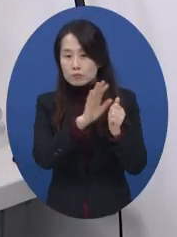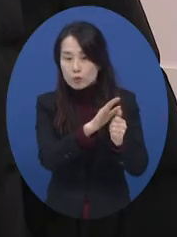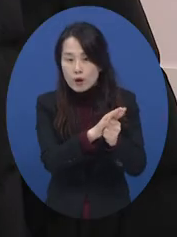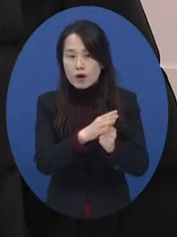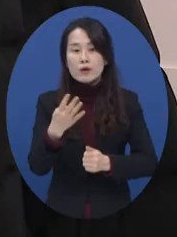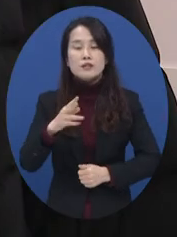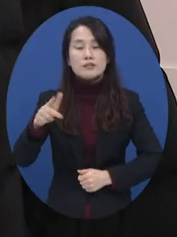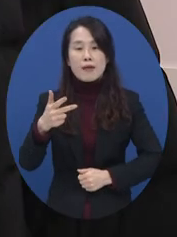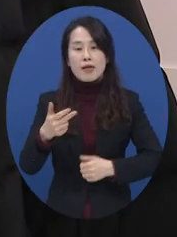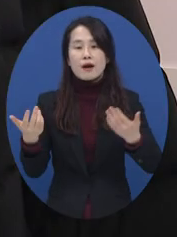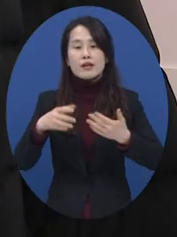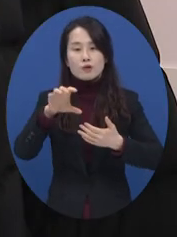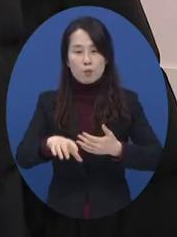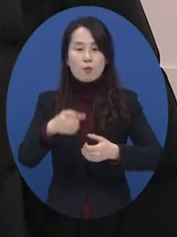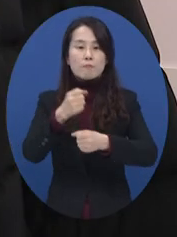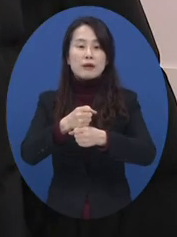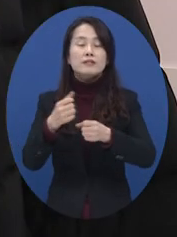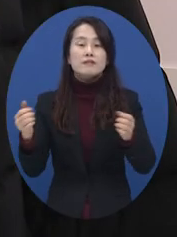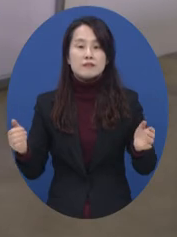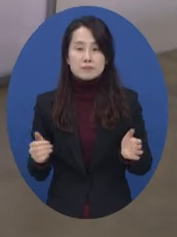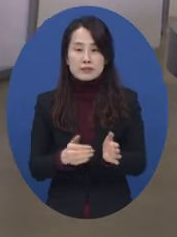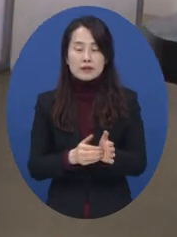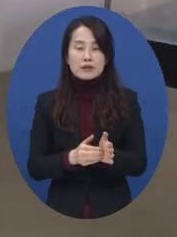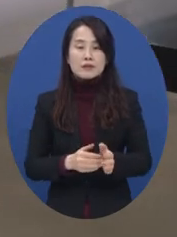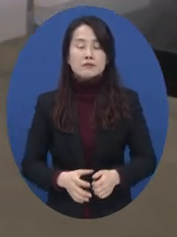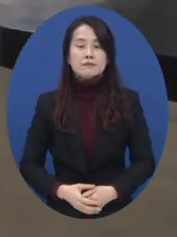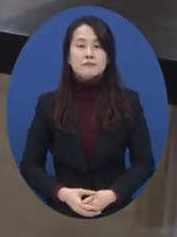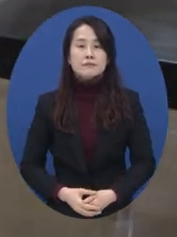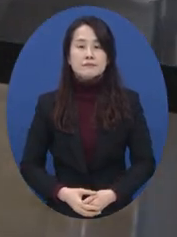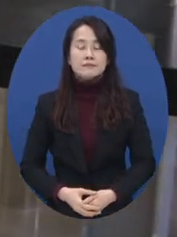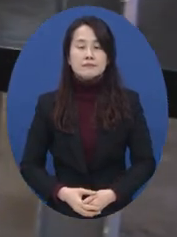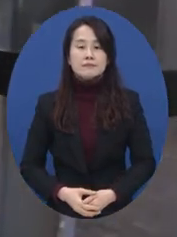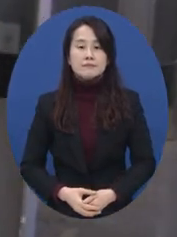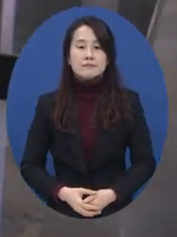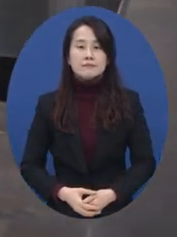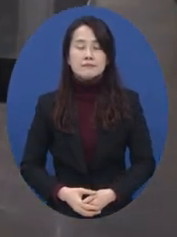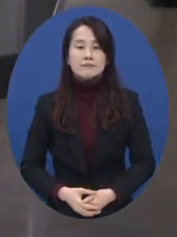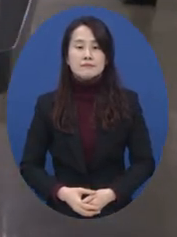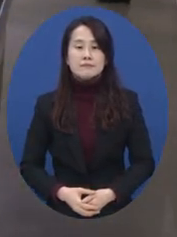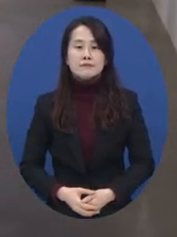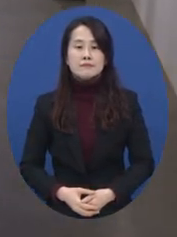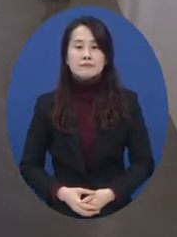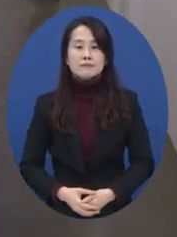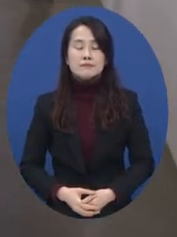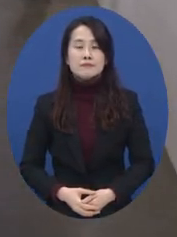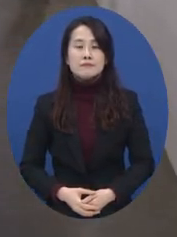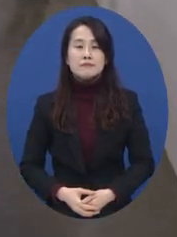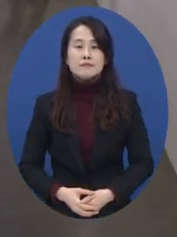4,700여 개의 일자리가 만들어졌습니다. 경기 CCTV 최창순입니다.